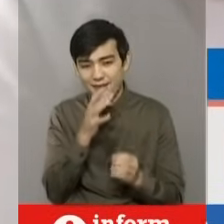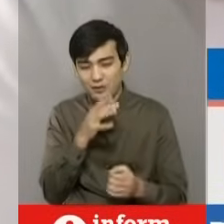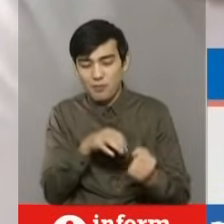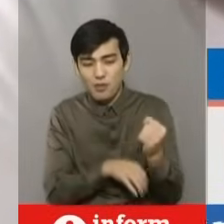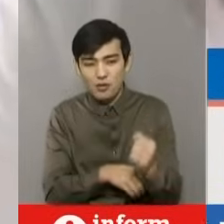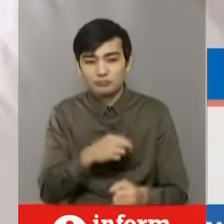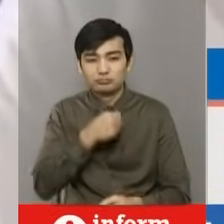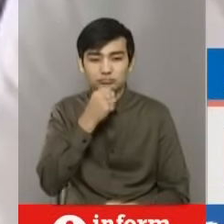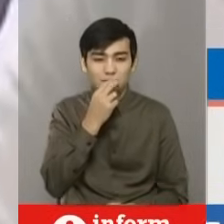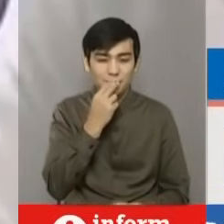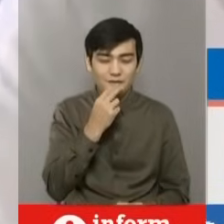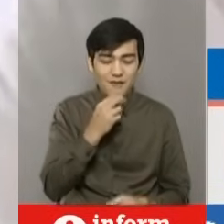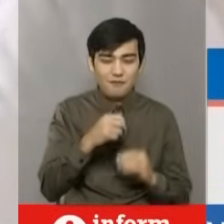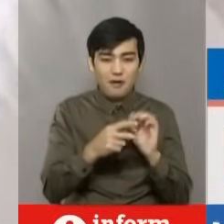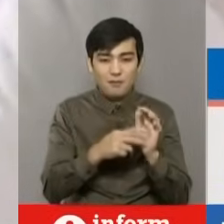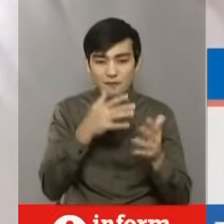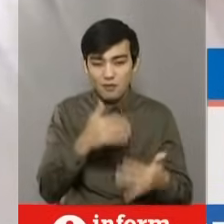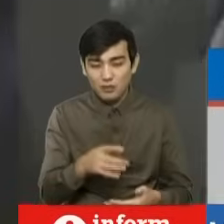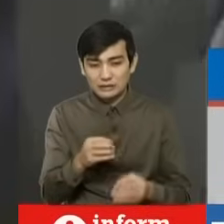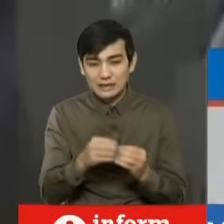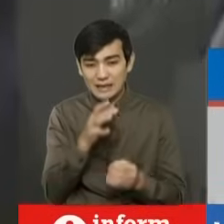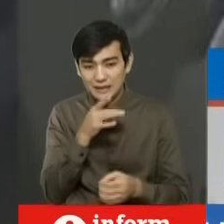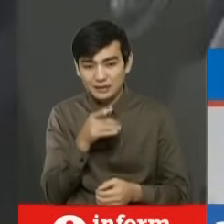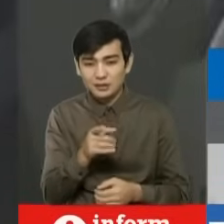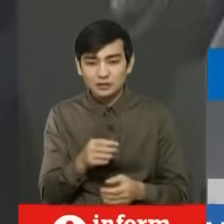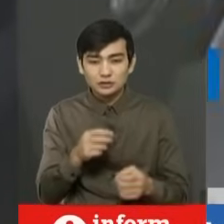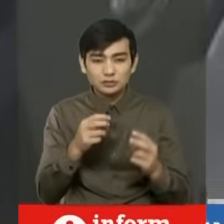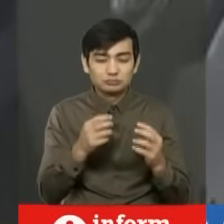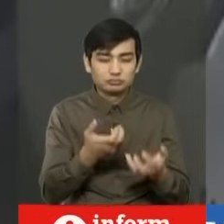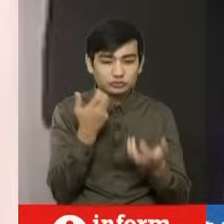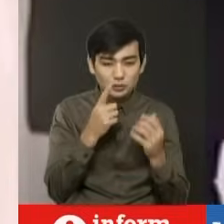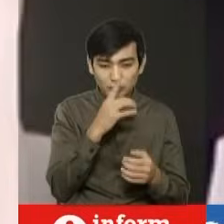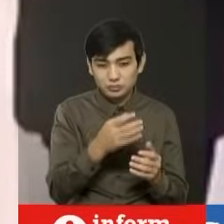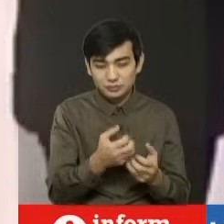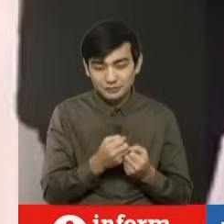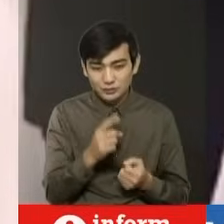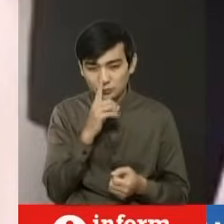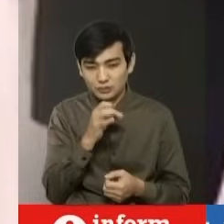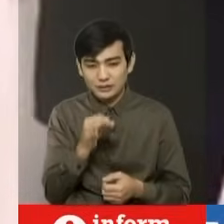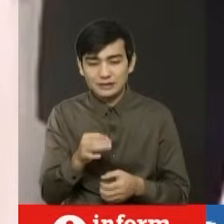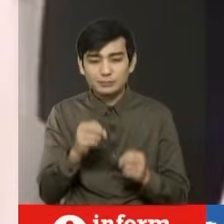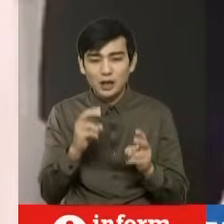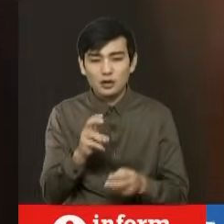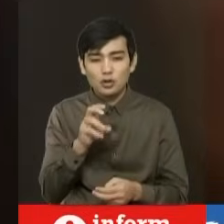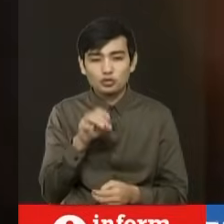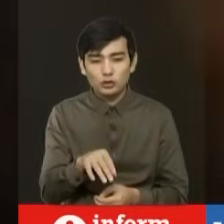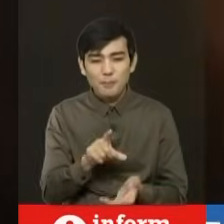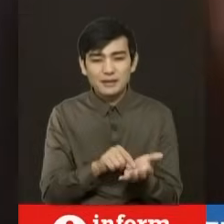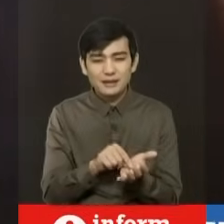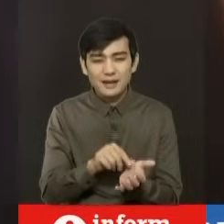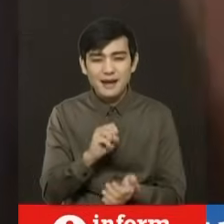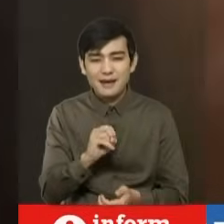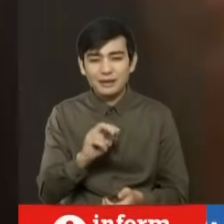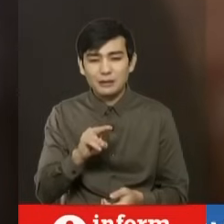совершеннолетия то деньги будут переведены на его индивидуальный пенсионный счёт в енпф Анастасия Новикова